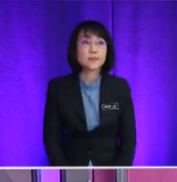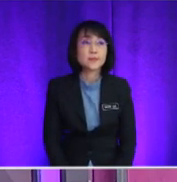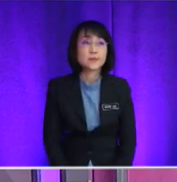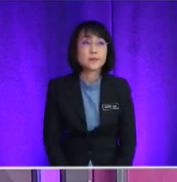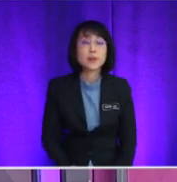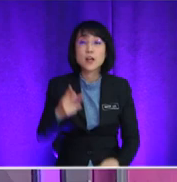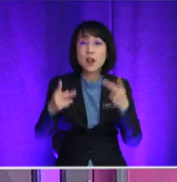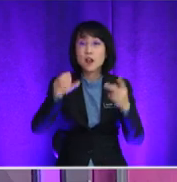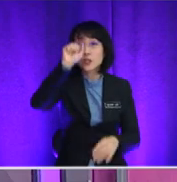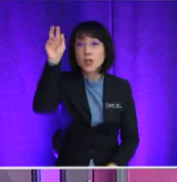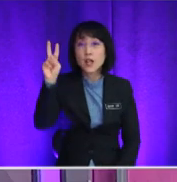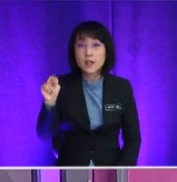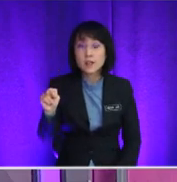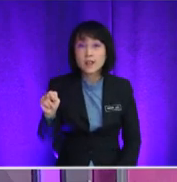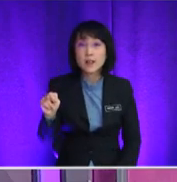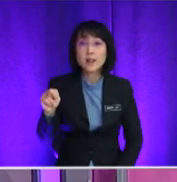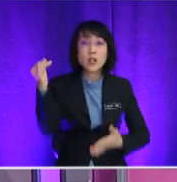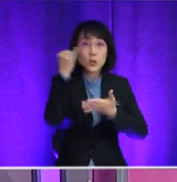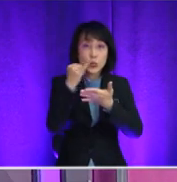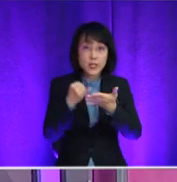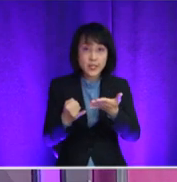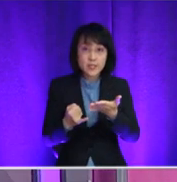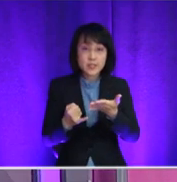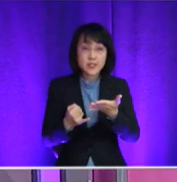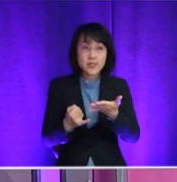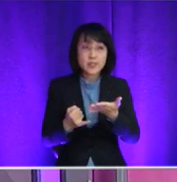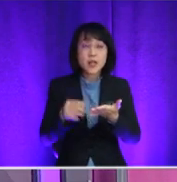soalan Lakar pemain